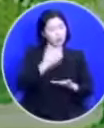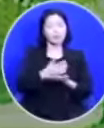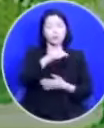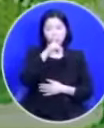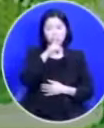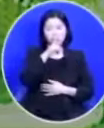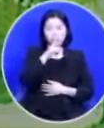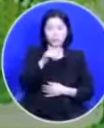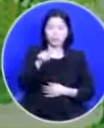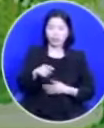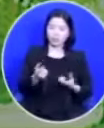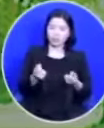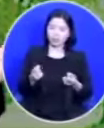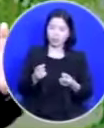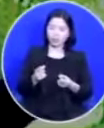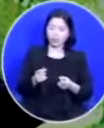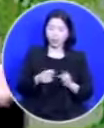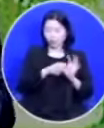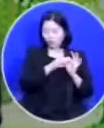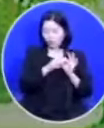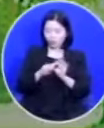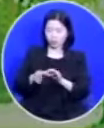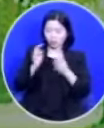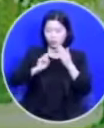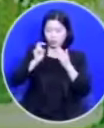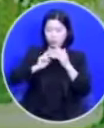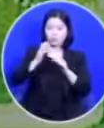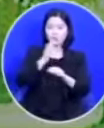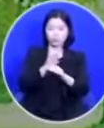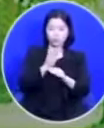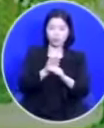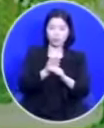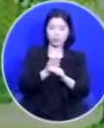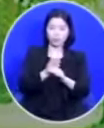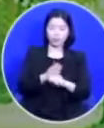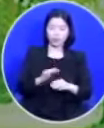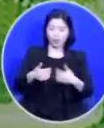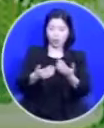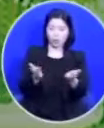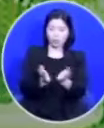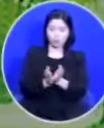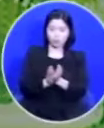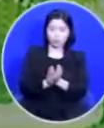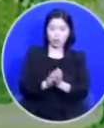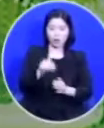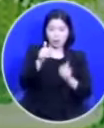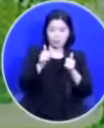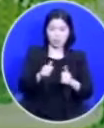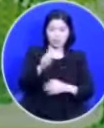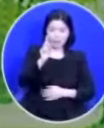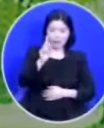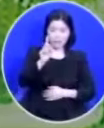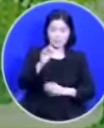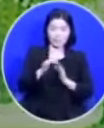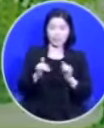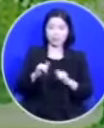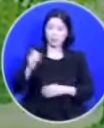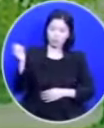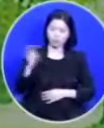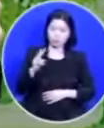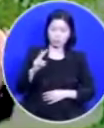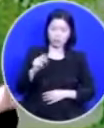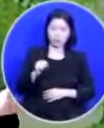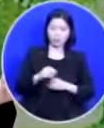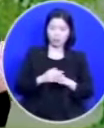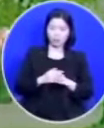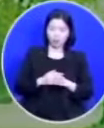그런데 그렇게 한참 열심히 찬양 연습을 하시다가 그 부장판사 되신 한 분이 갑자기 그